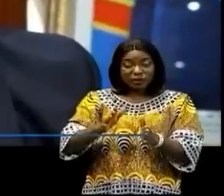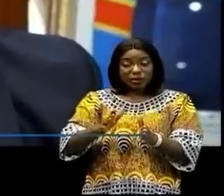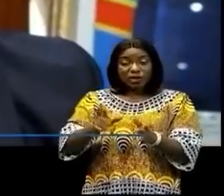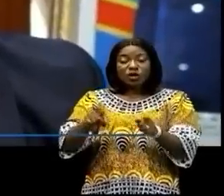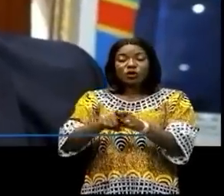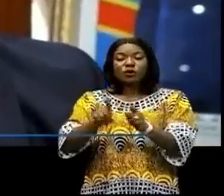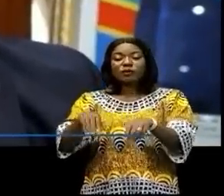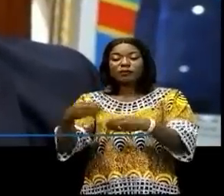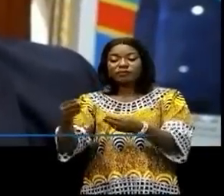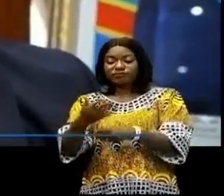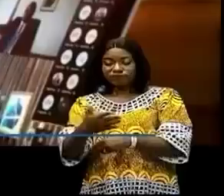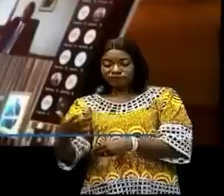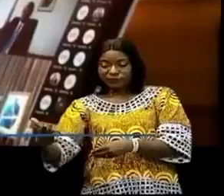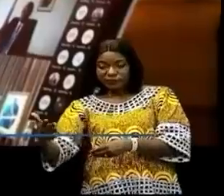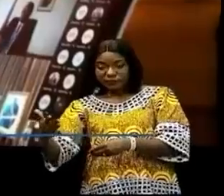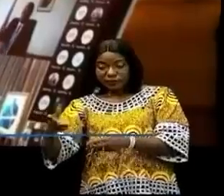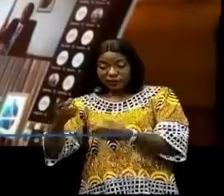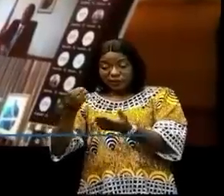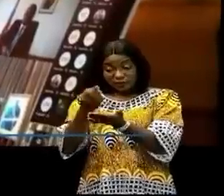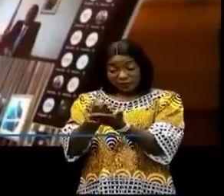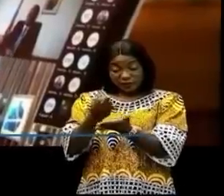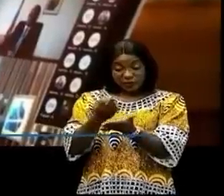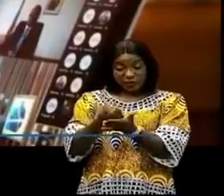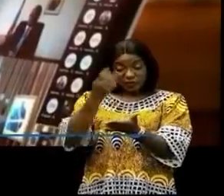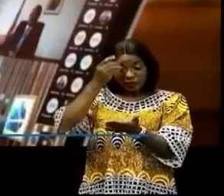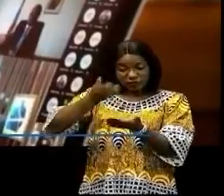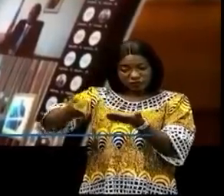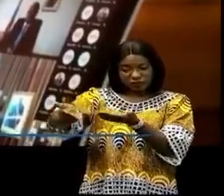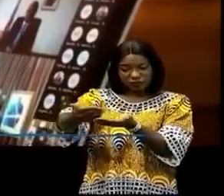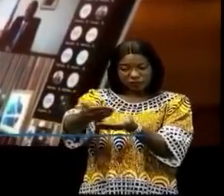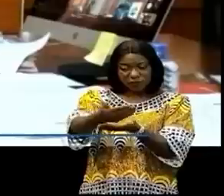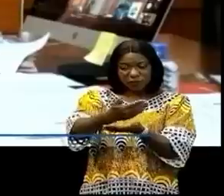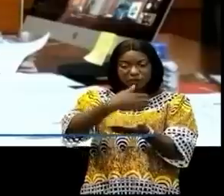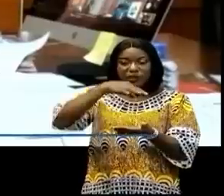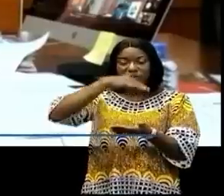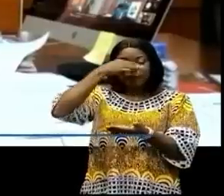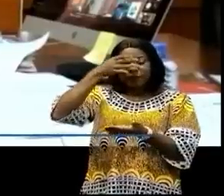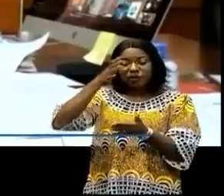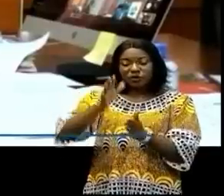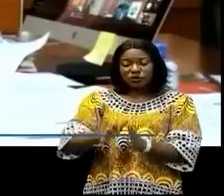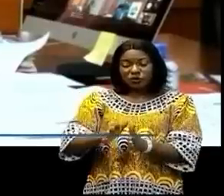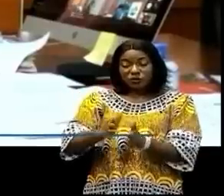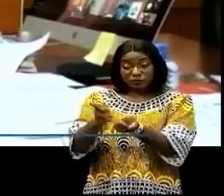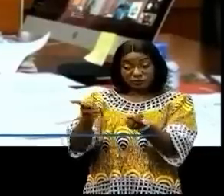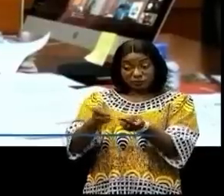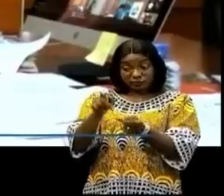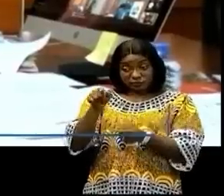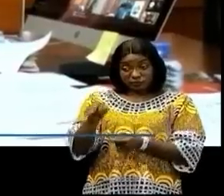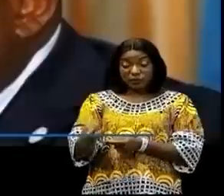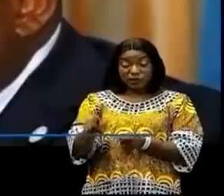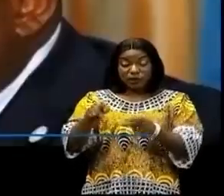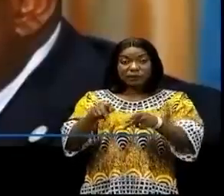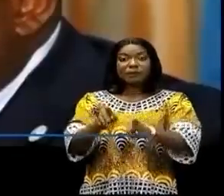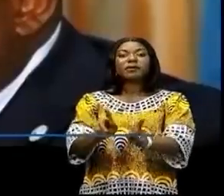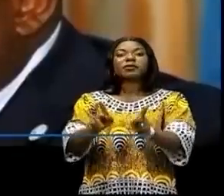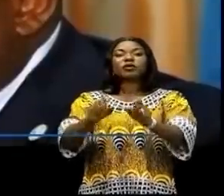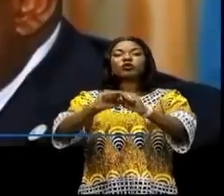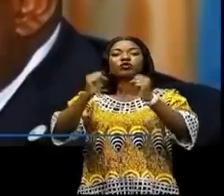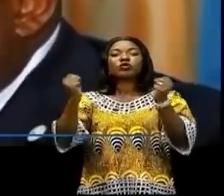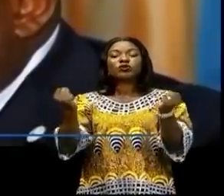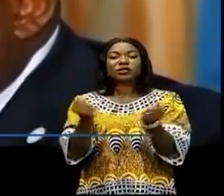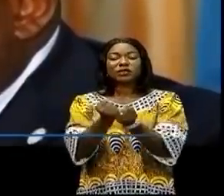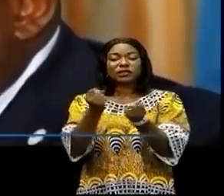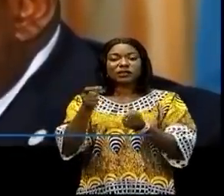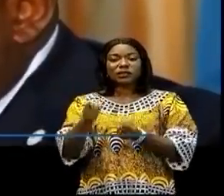la mise à disposition de fonds permettant la récolte des données géopétrolières numériques et physiques, ce qui permettra aux sociétés